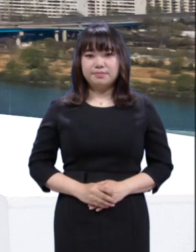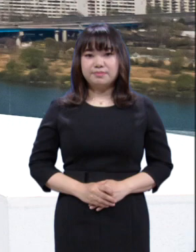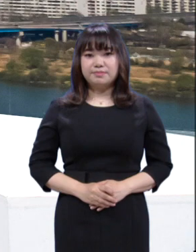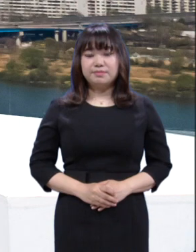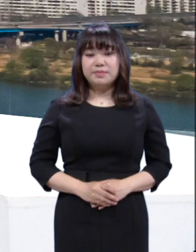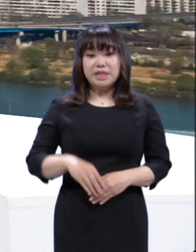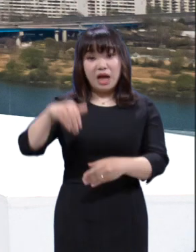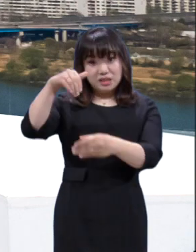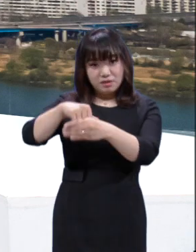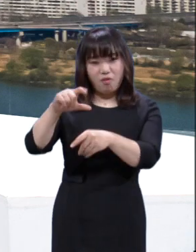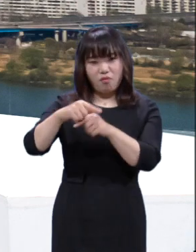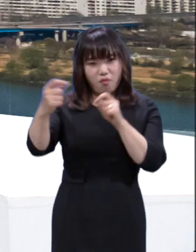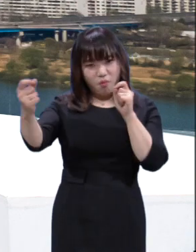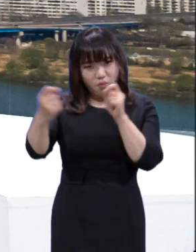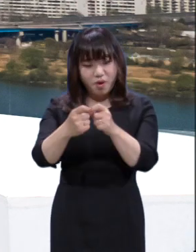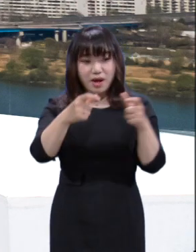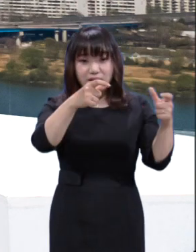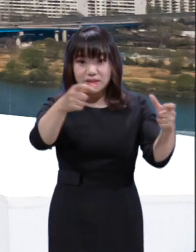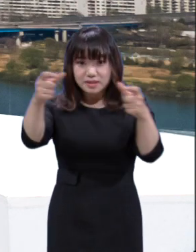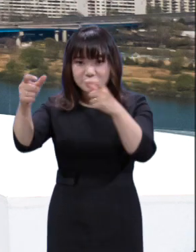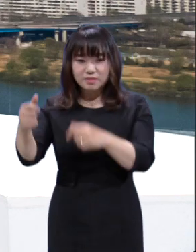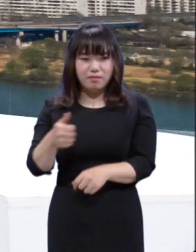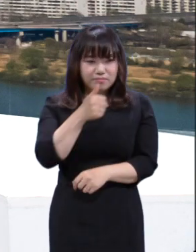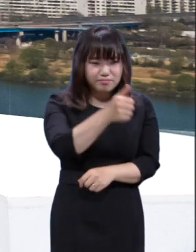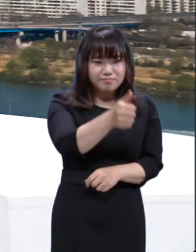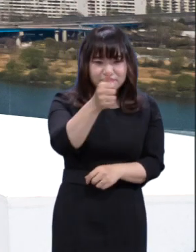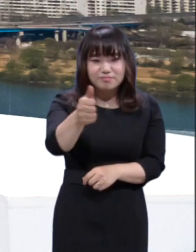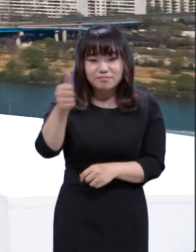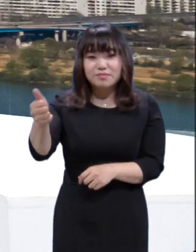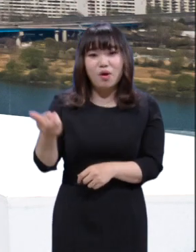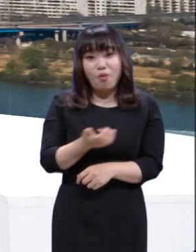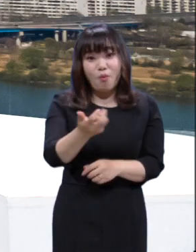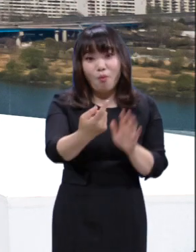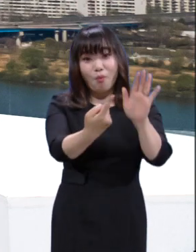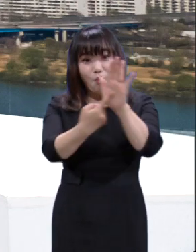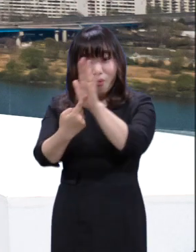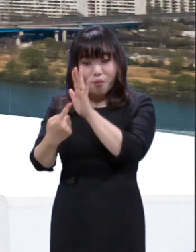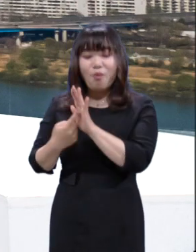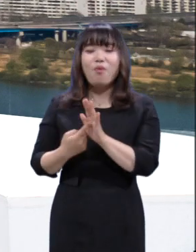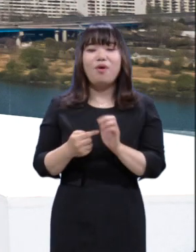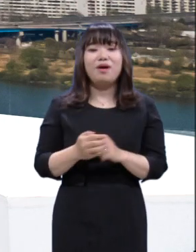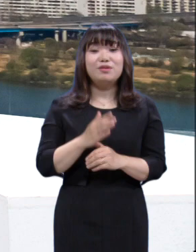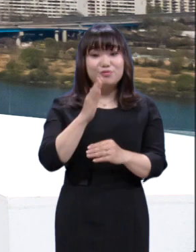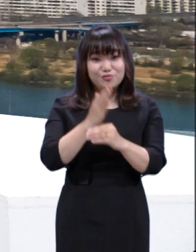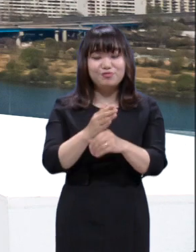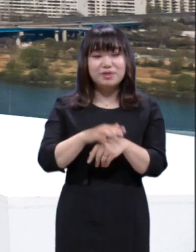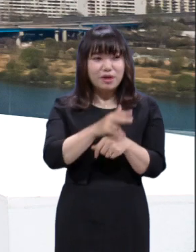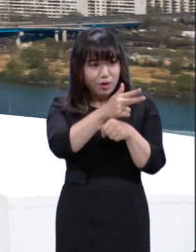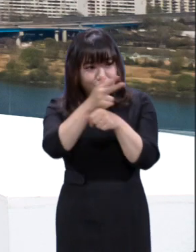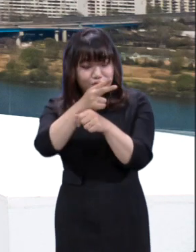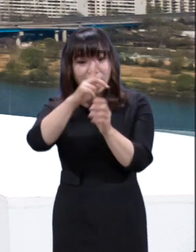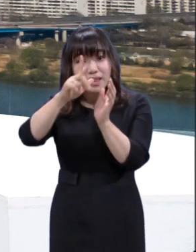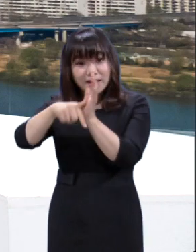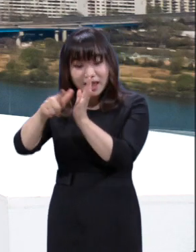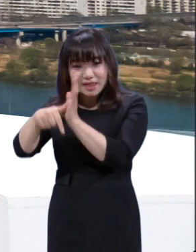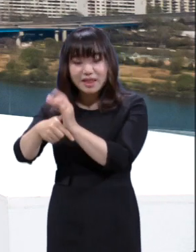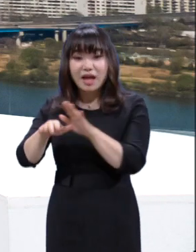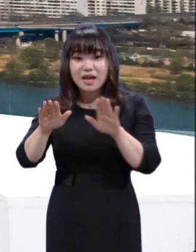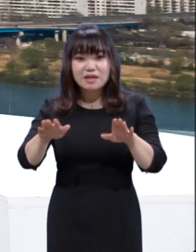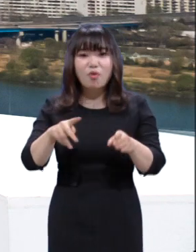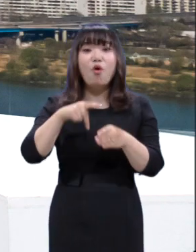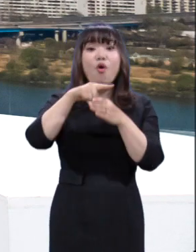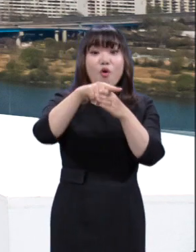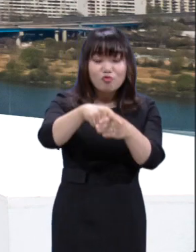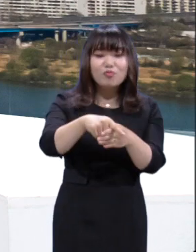네, 지방선거를 앞두고 지역을 다니며 선거에 출마한 여러 후보들을 만나보고 있습니다. 이 취재 과정에서 이번 선거에 도전한